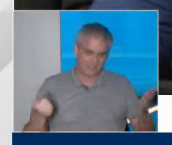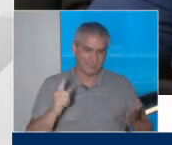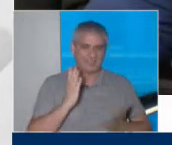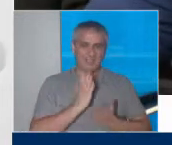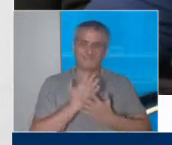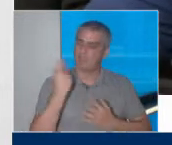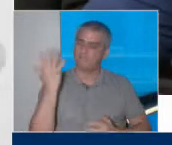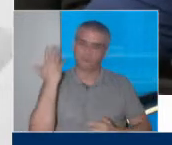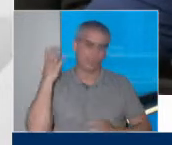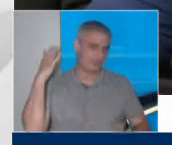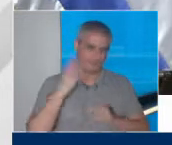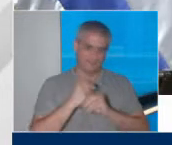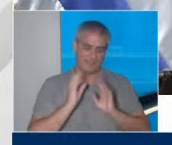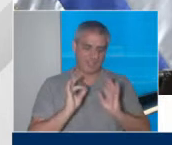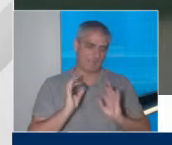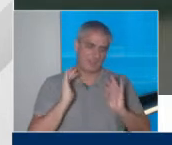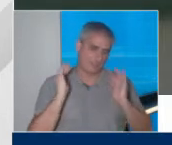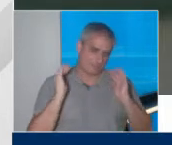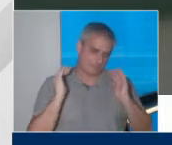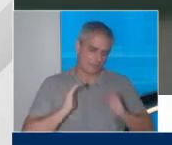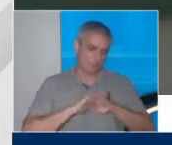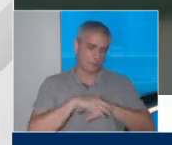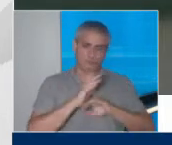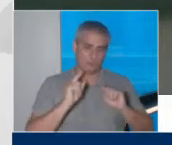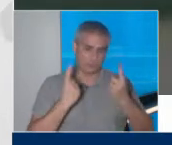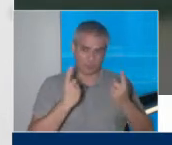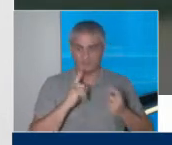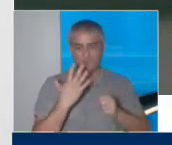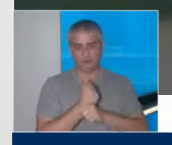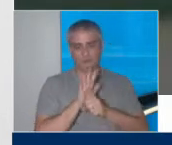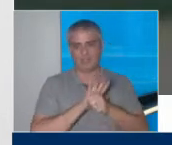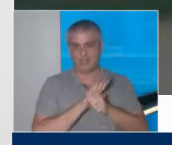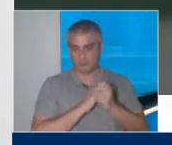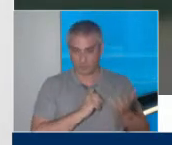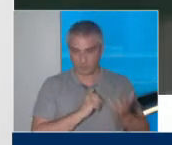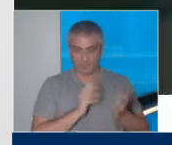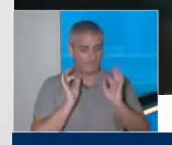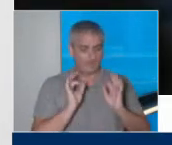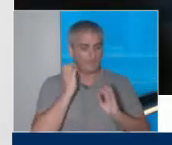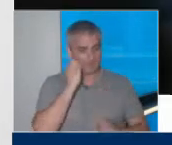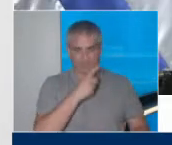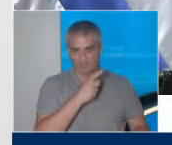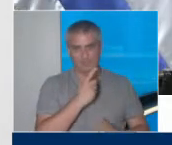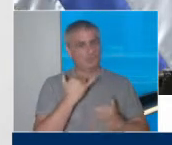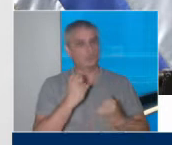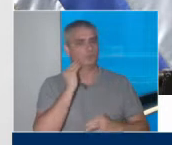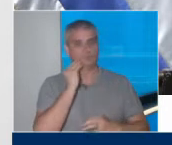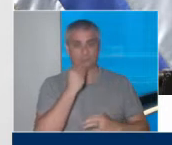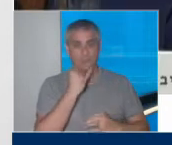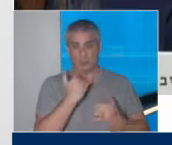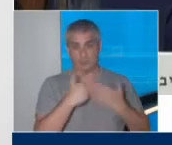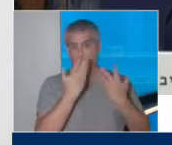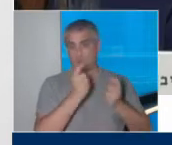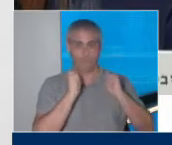זה כבר כמה שנים שהאמת היא פחות שחקן במה שקורה, אלא מי שמצליח לשכנע. אז באמת ליברמן מגיש היום בצהריים, היום